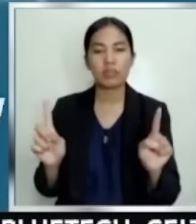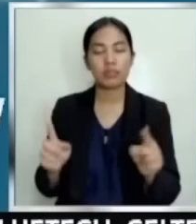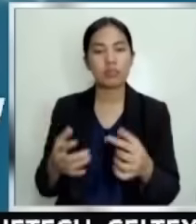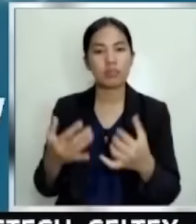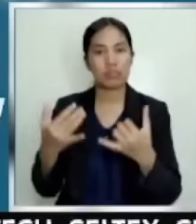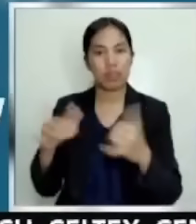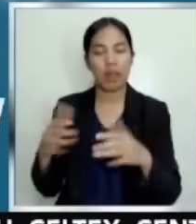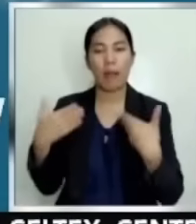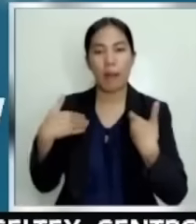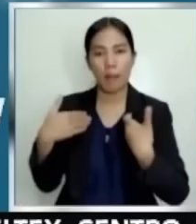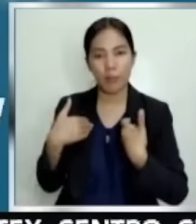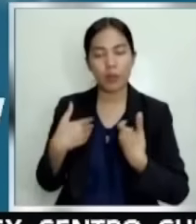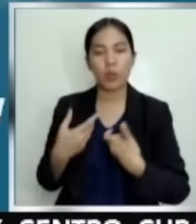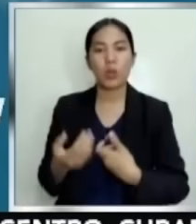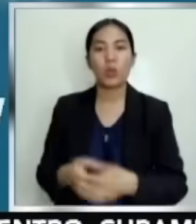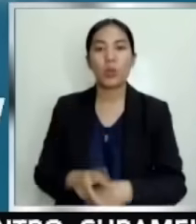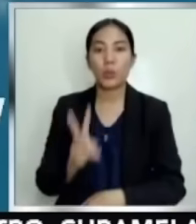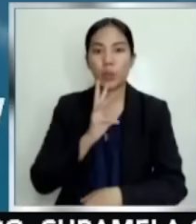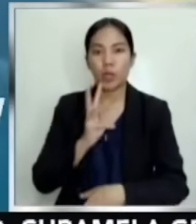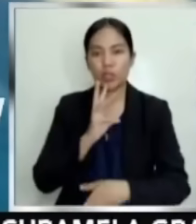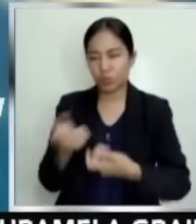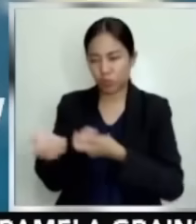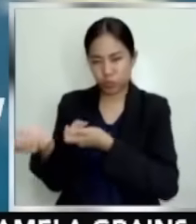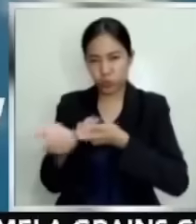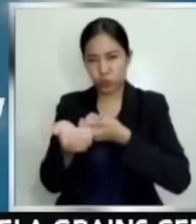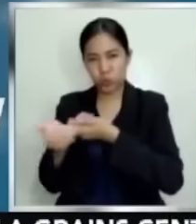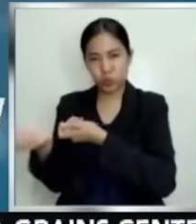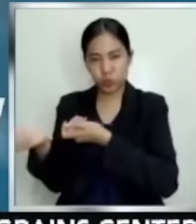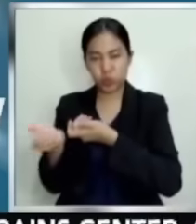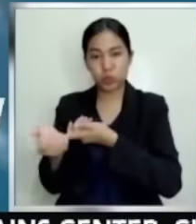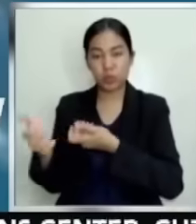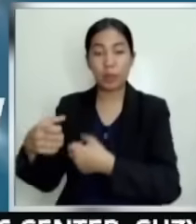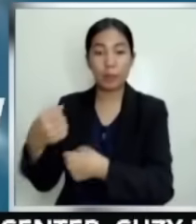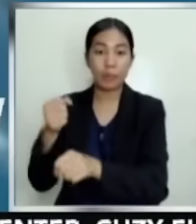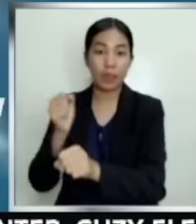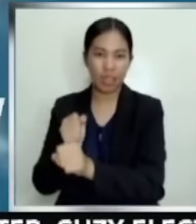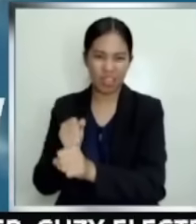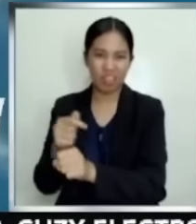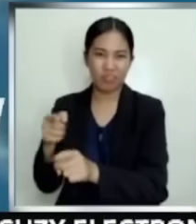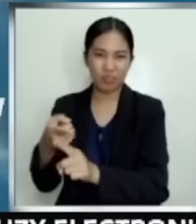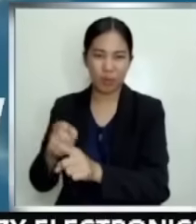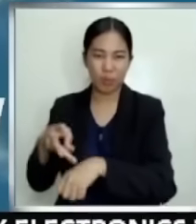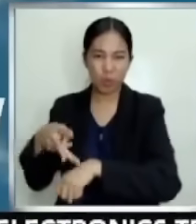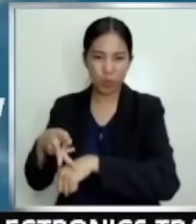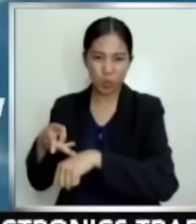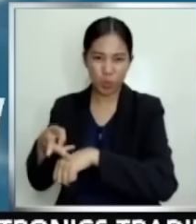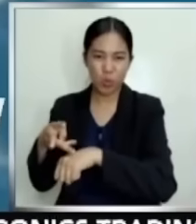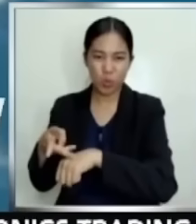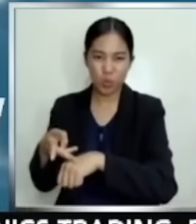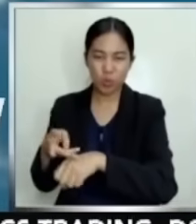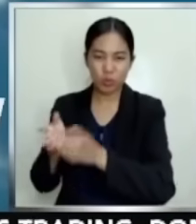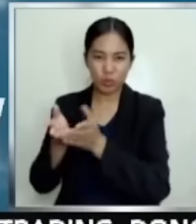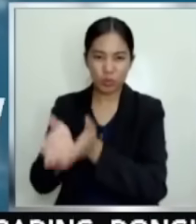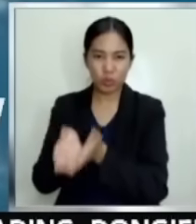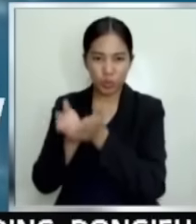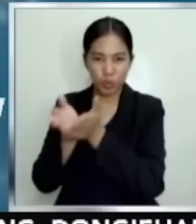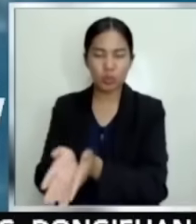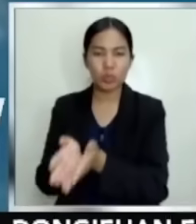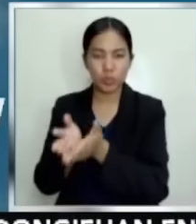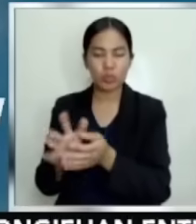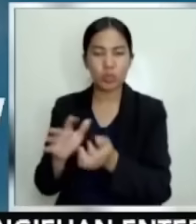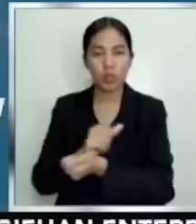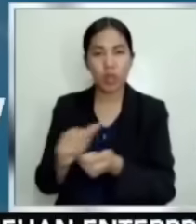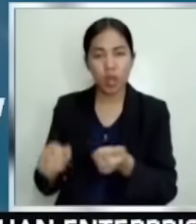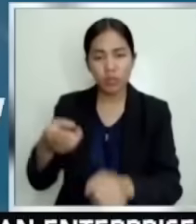cannon na direktang tinamaan ang mga gawang kahoy na resupply ships. Nabasa daw ang mga kargang bigas, gulay, karne at iba pang